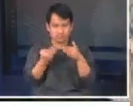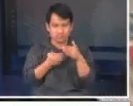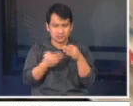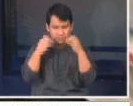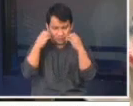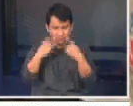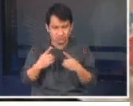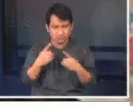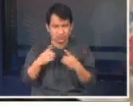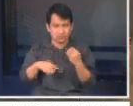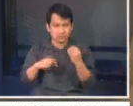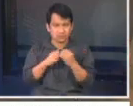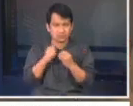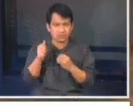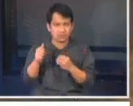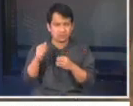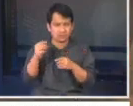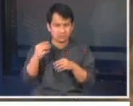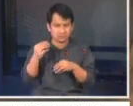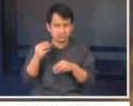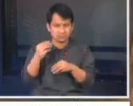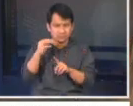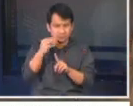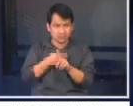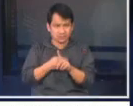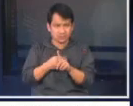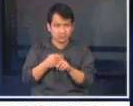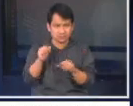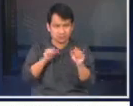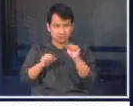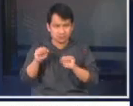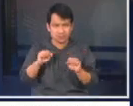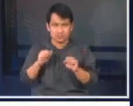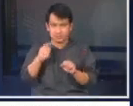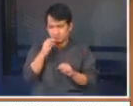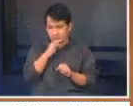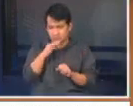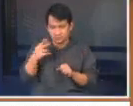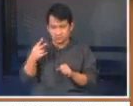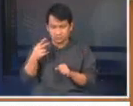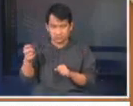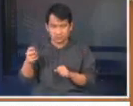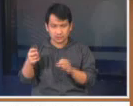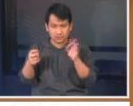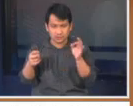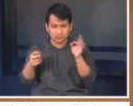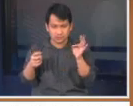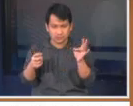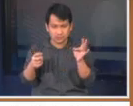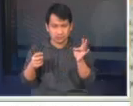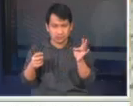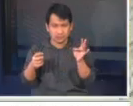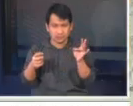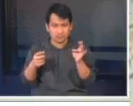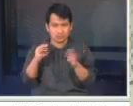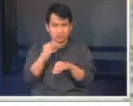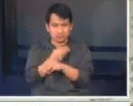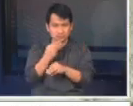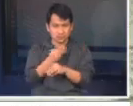subjects na math at science. Nakakuha ang Pinoy students ng score na 297 sa math